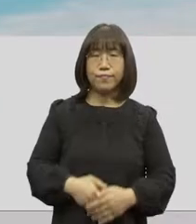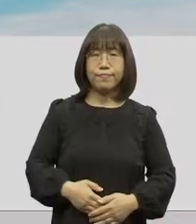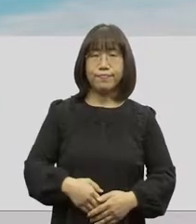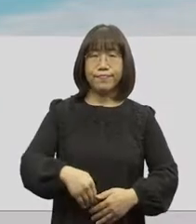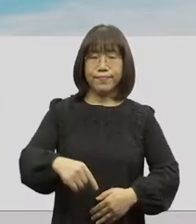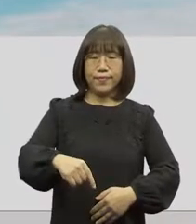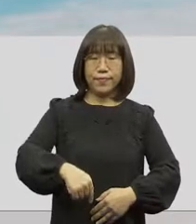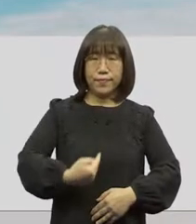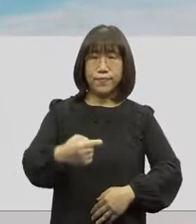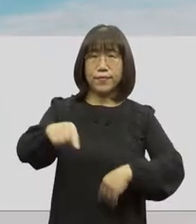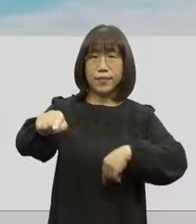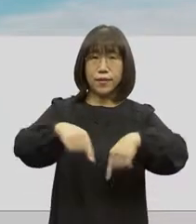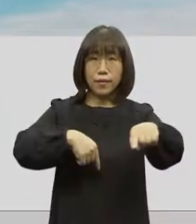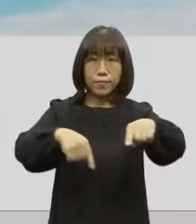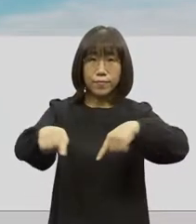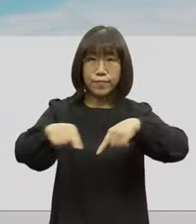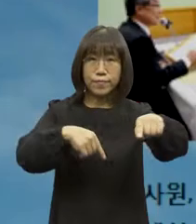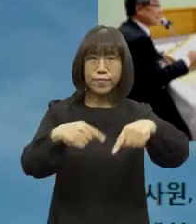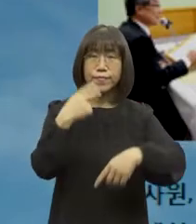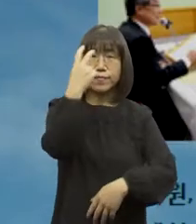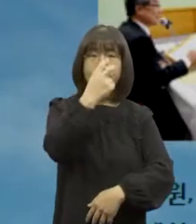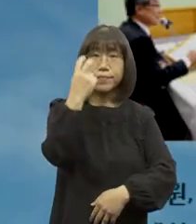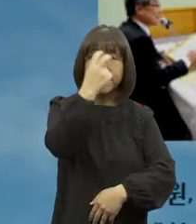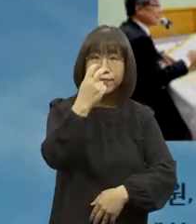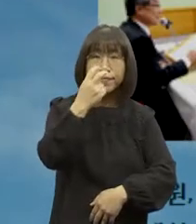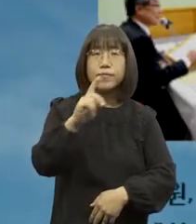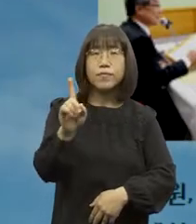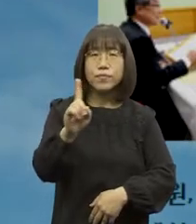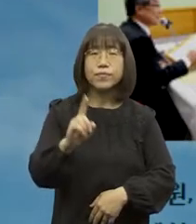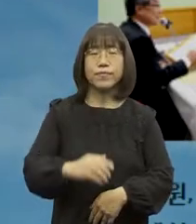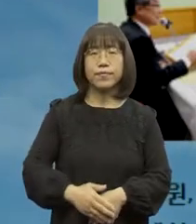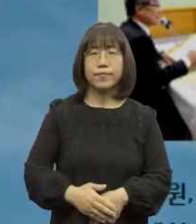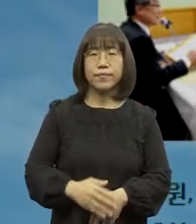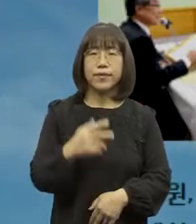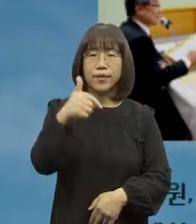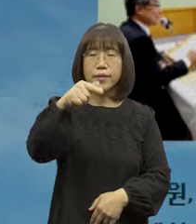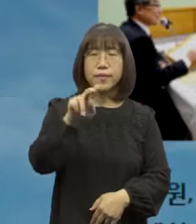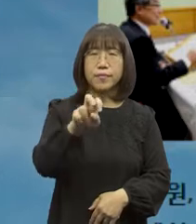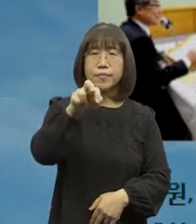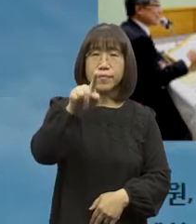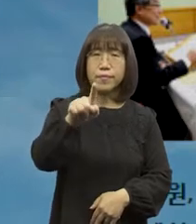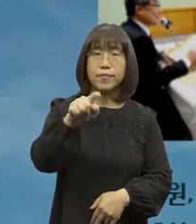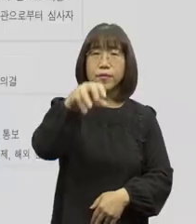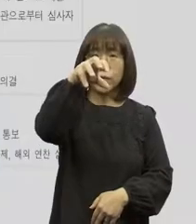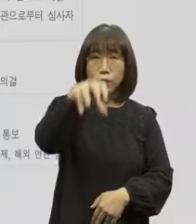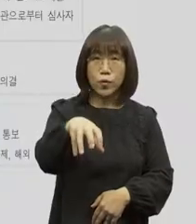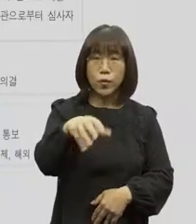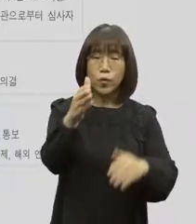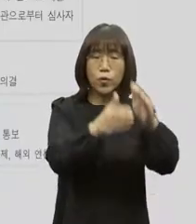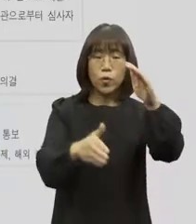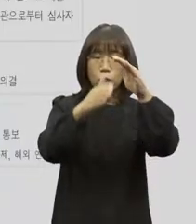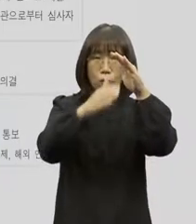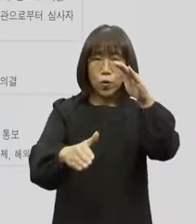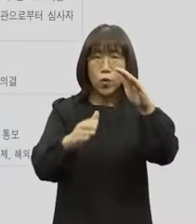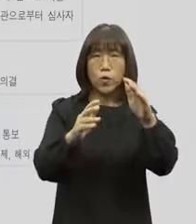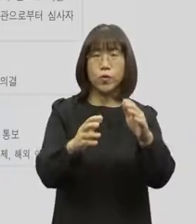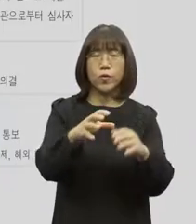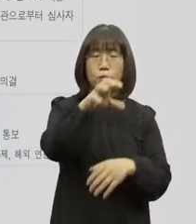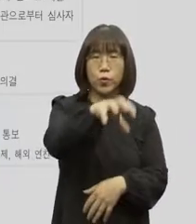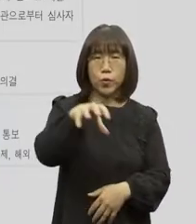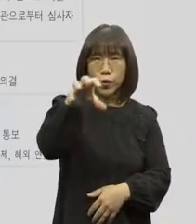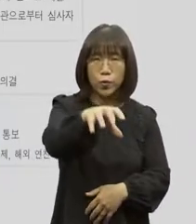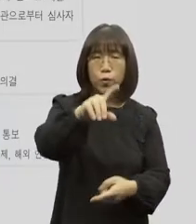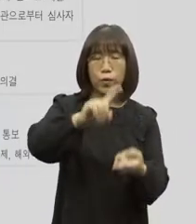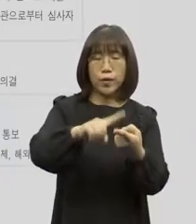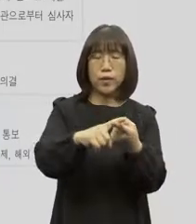자체감사 활동 심사는 00 감사에 관한 법률에 따라 감사원이 매년 공공기관 등을 대상으로 자체 감사 기고